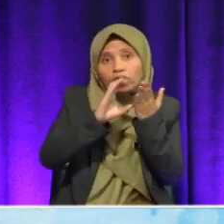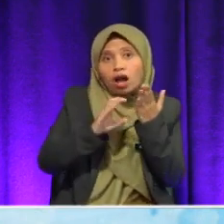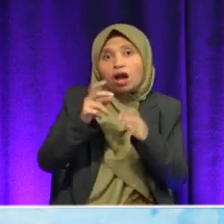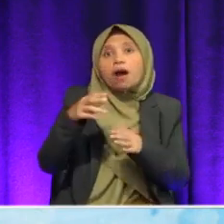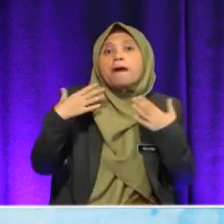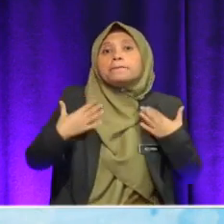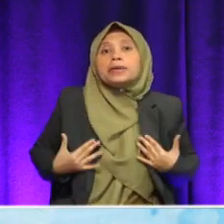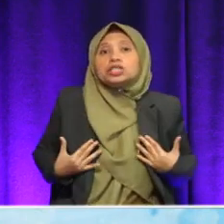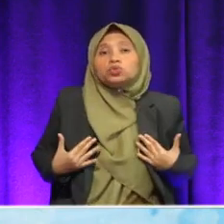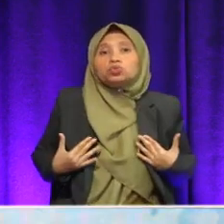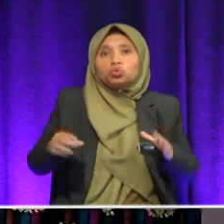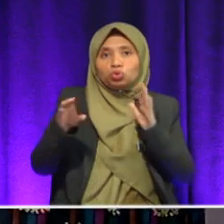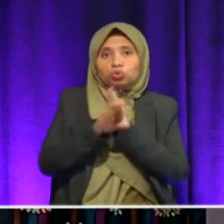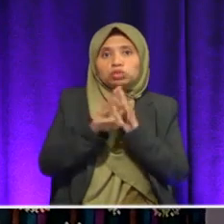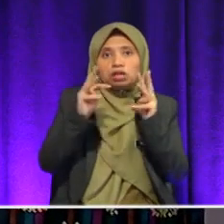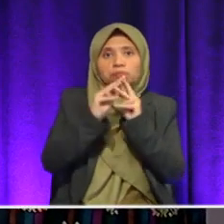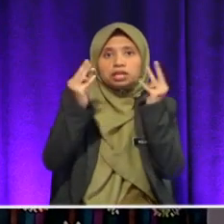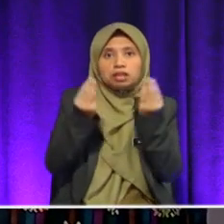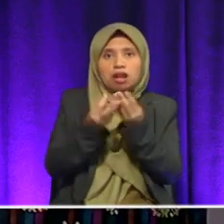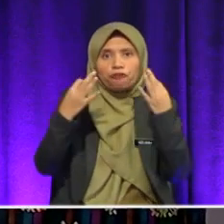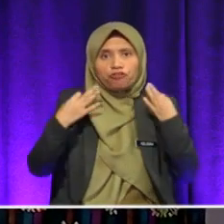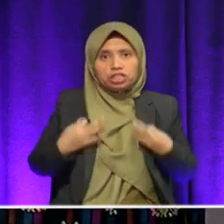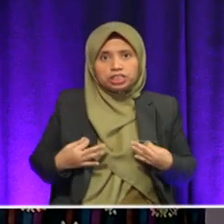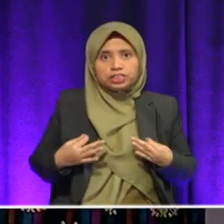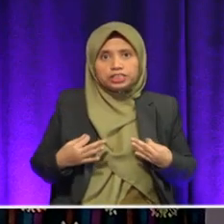mungkin majalah fashion kita sebagai